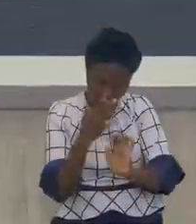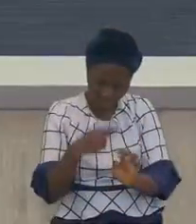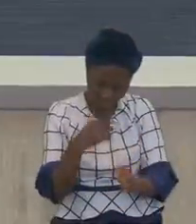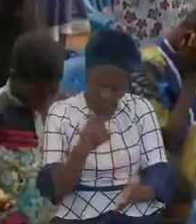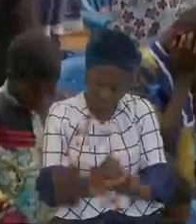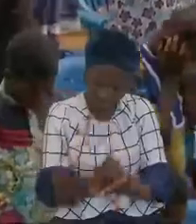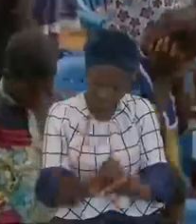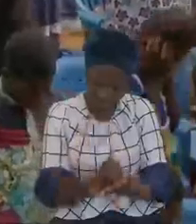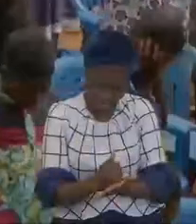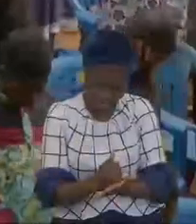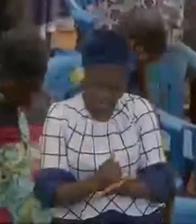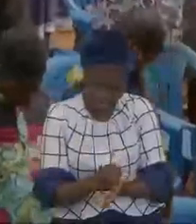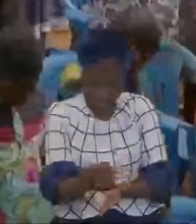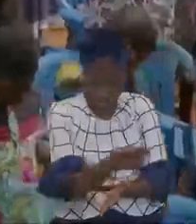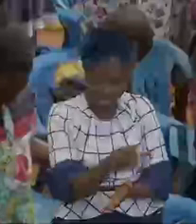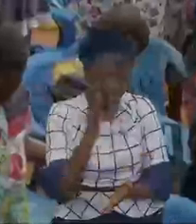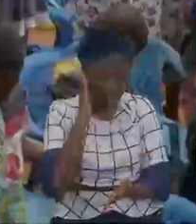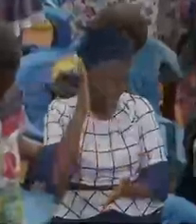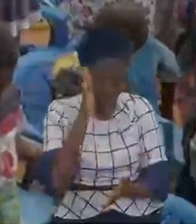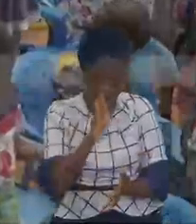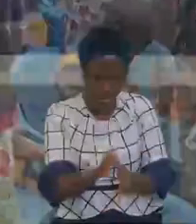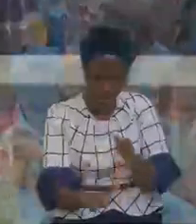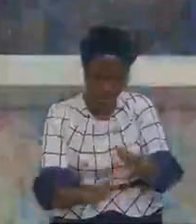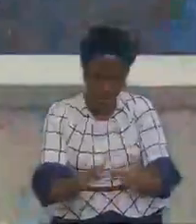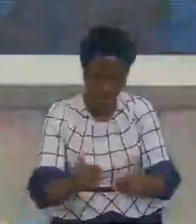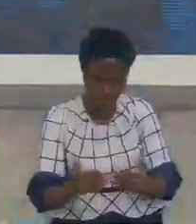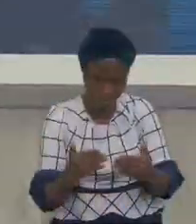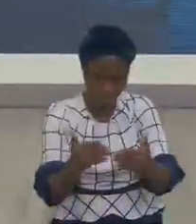Ils iront plus haut.